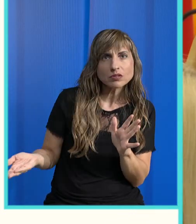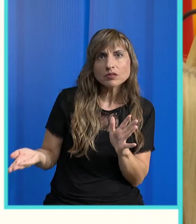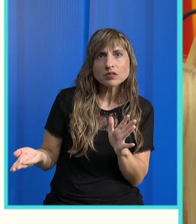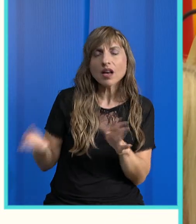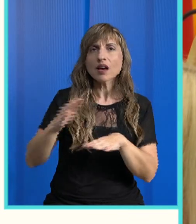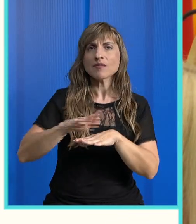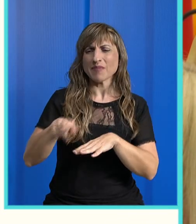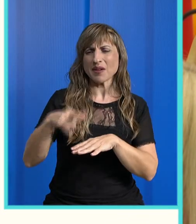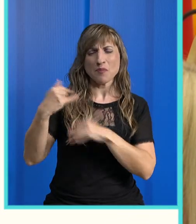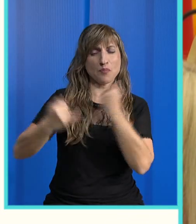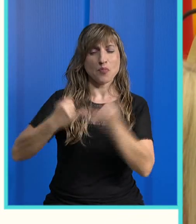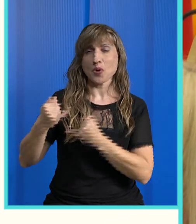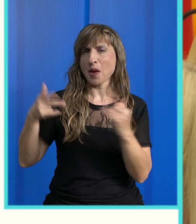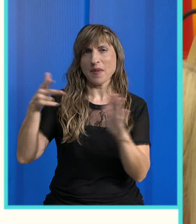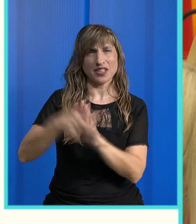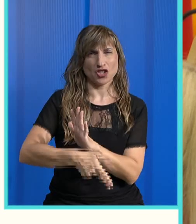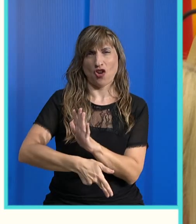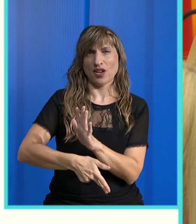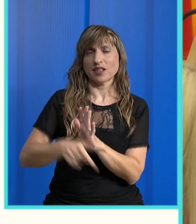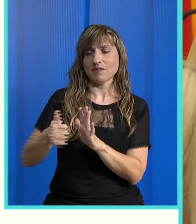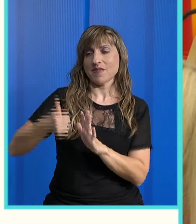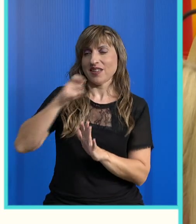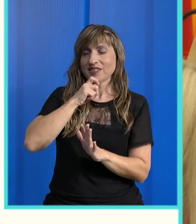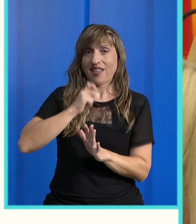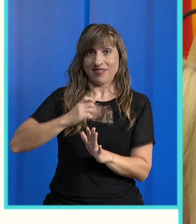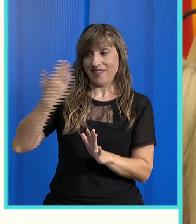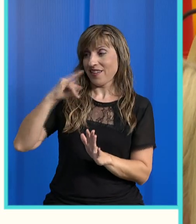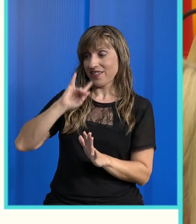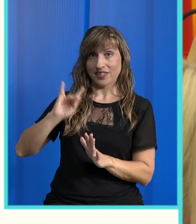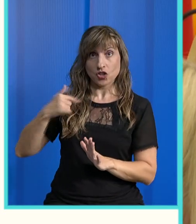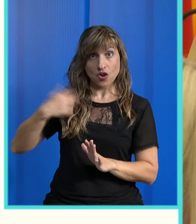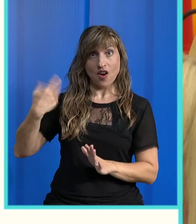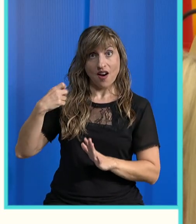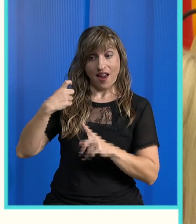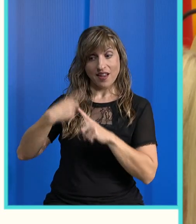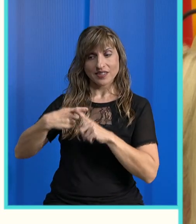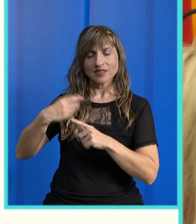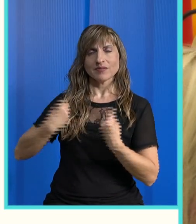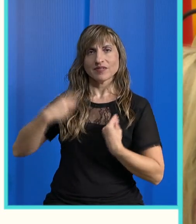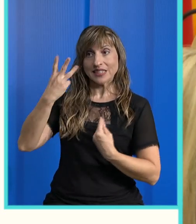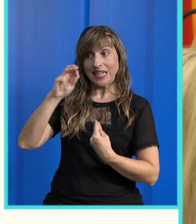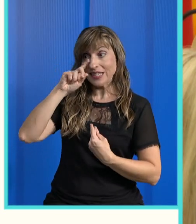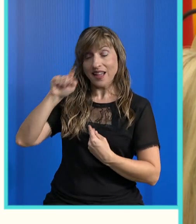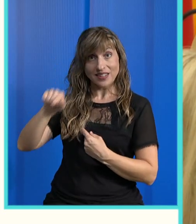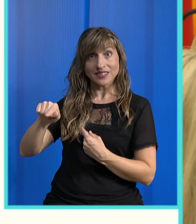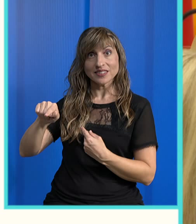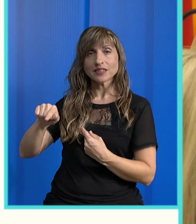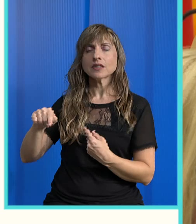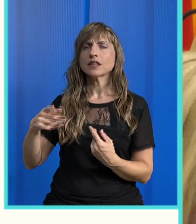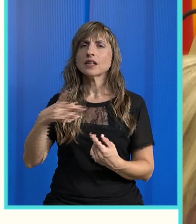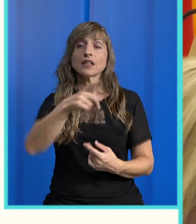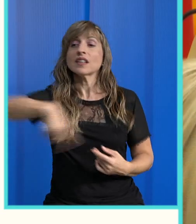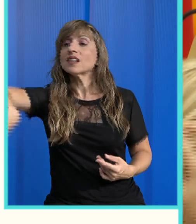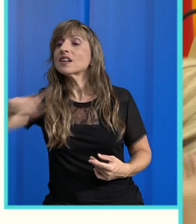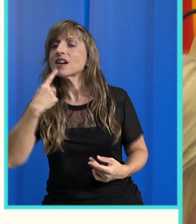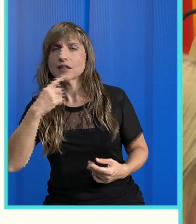problema històric que té aquest barri més històric de Badalona. Jo he viscut 30 anys al barri de la Vila i el que diuen és veritat,